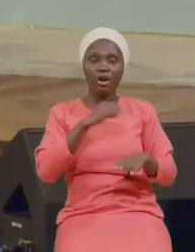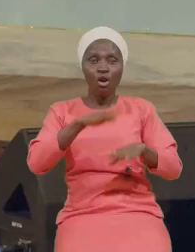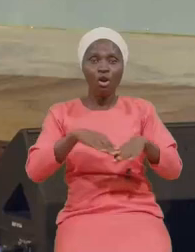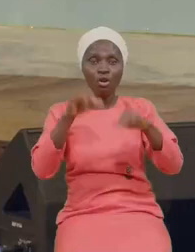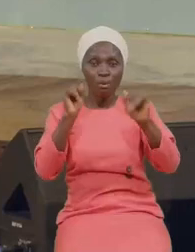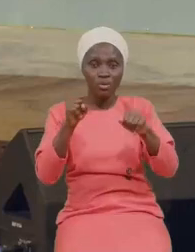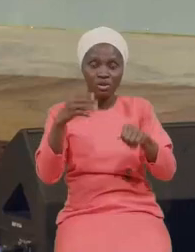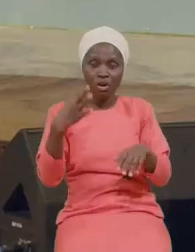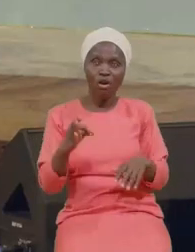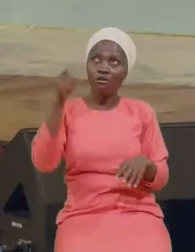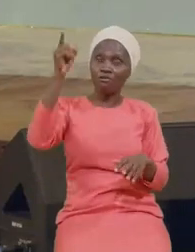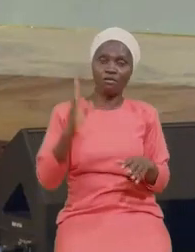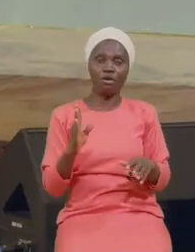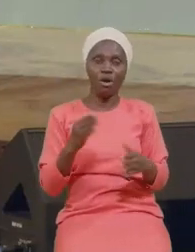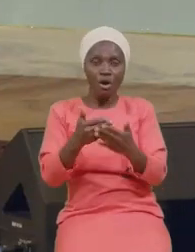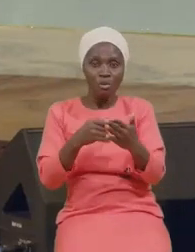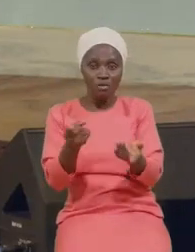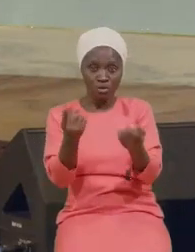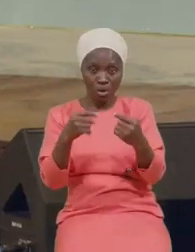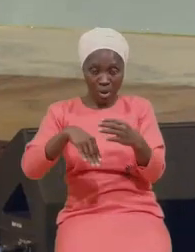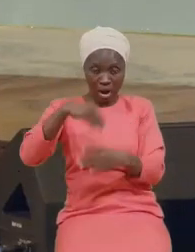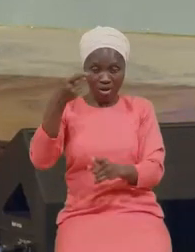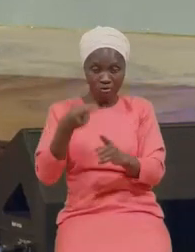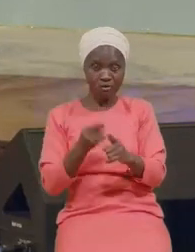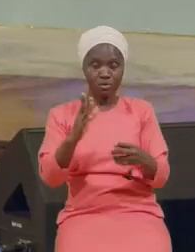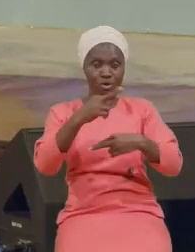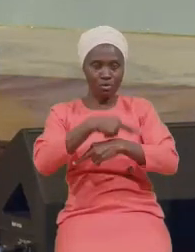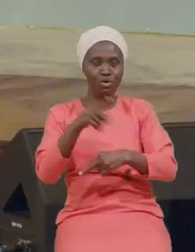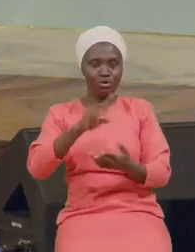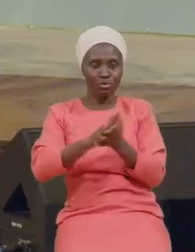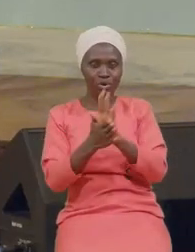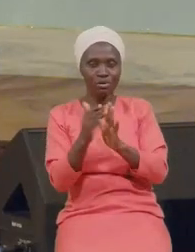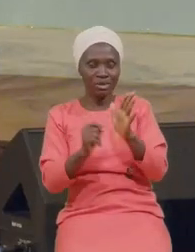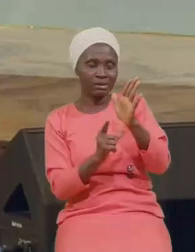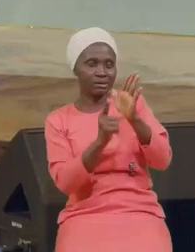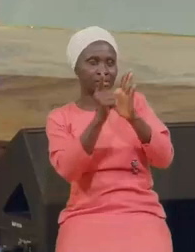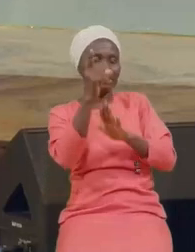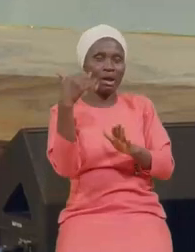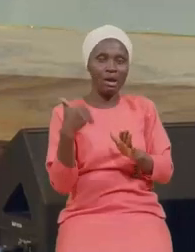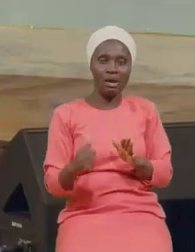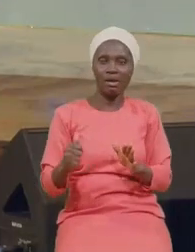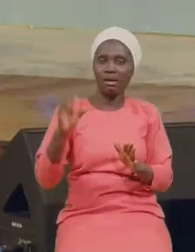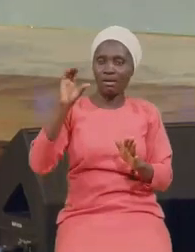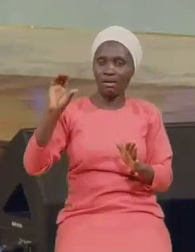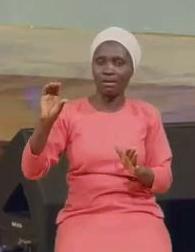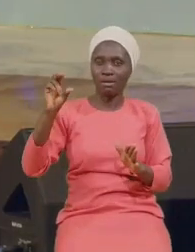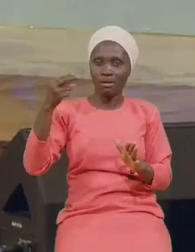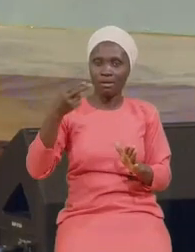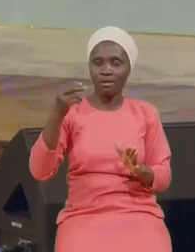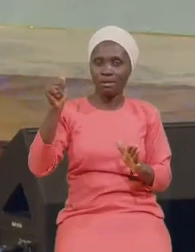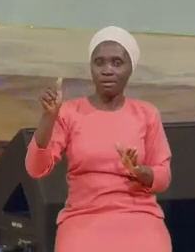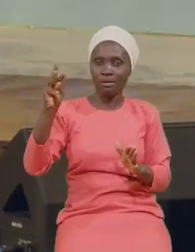avant de sortir de ta chambre déjà tu es d'études demeure un chien champion et quand tu sors